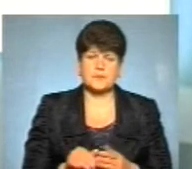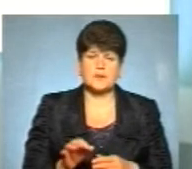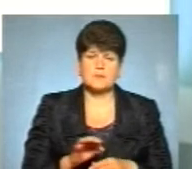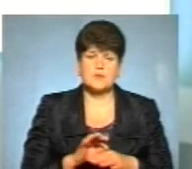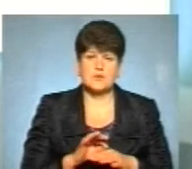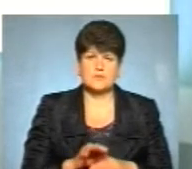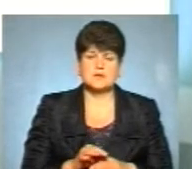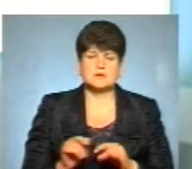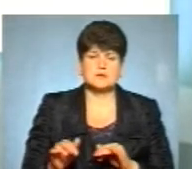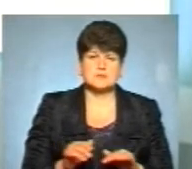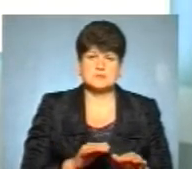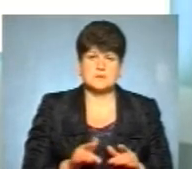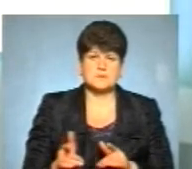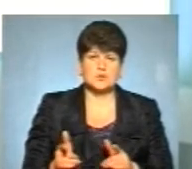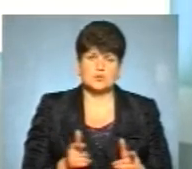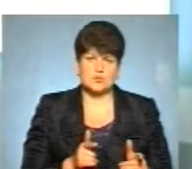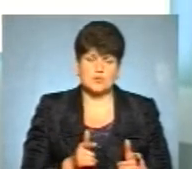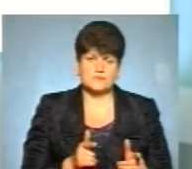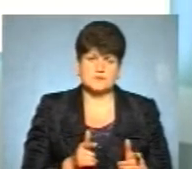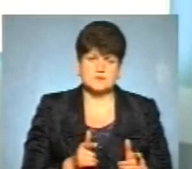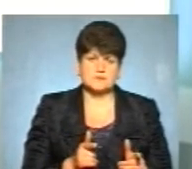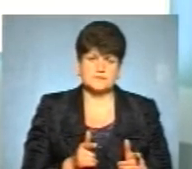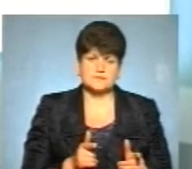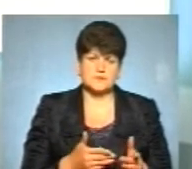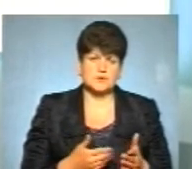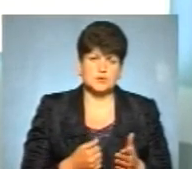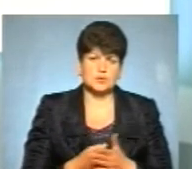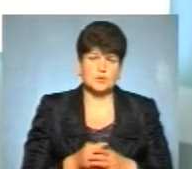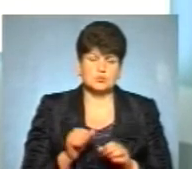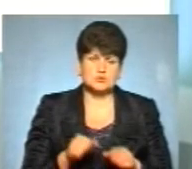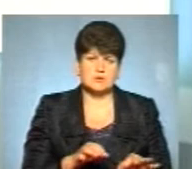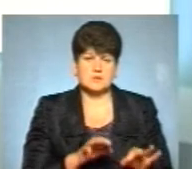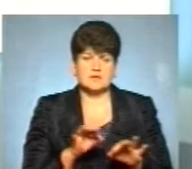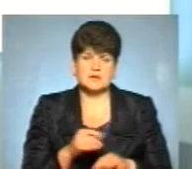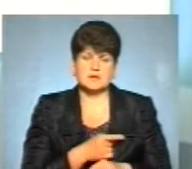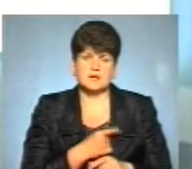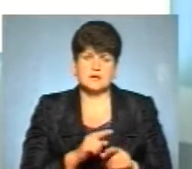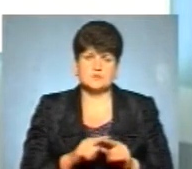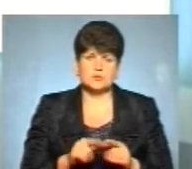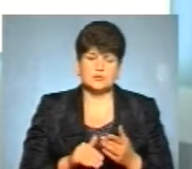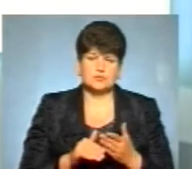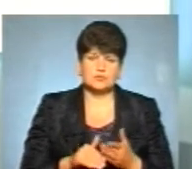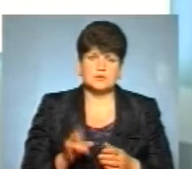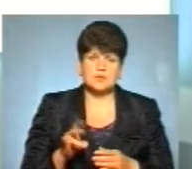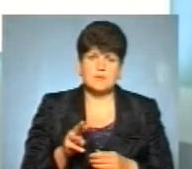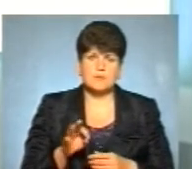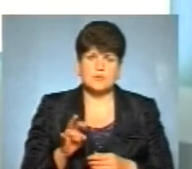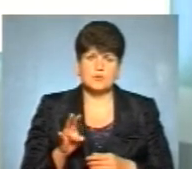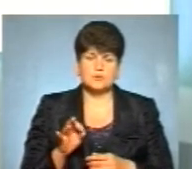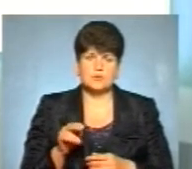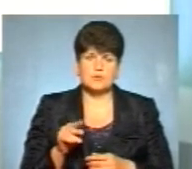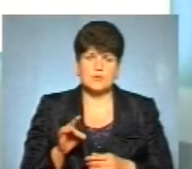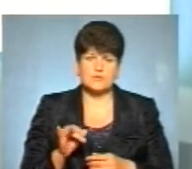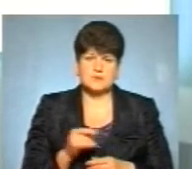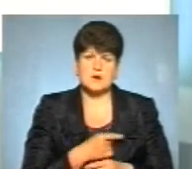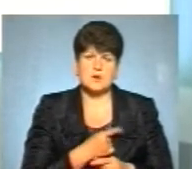проведення заходів по підготовці до можливого переведення лікарні швидкої допомоги на монопрофільну клініку, тобто